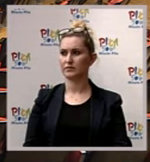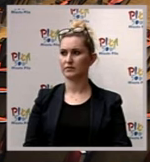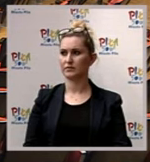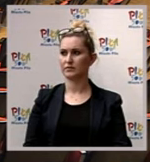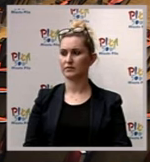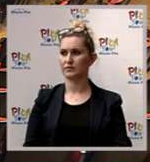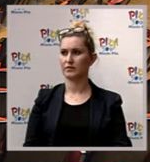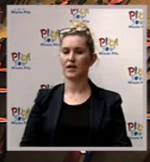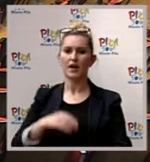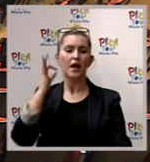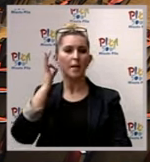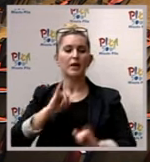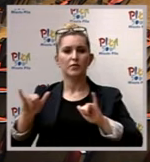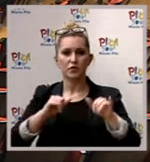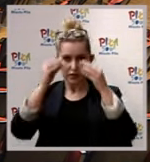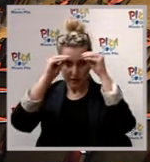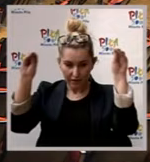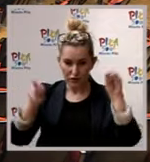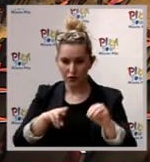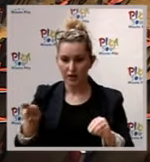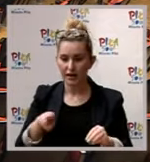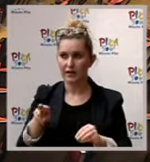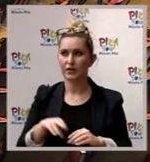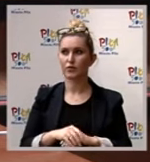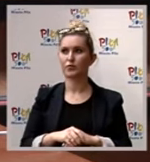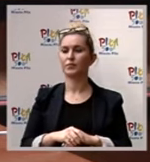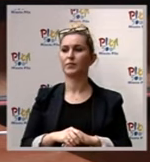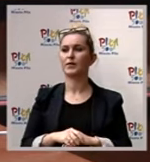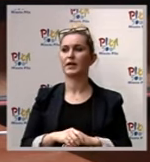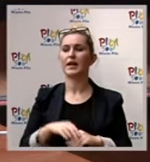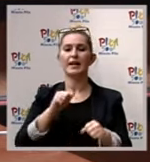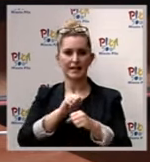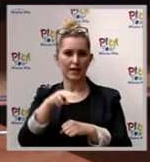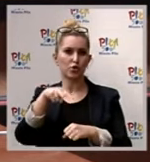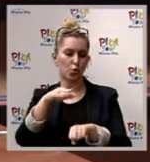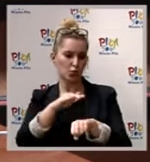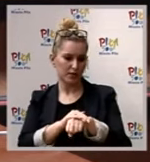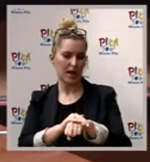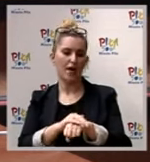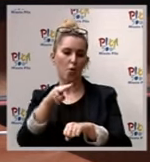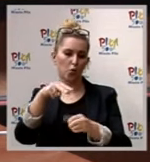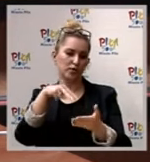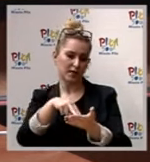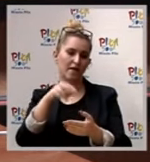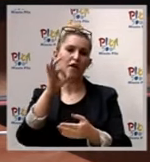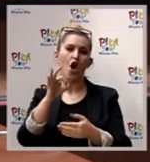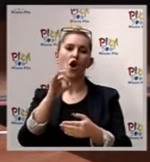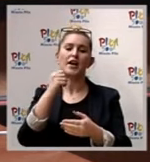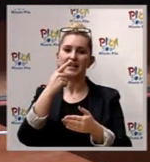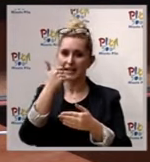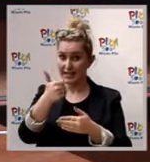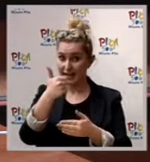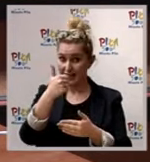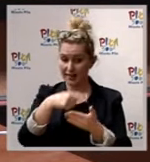Proszę. Pani przewodnicząca, Wysoka Rado, zgodnie z ustawą o planowaniu i zagospodarowaniu przestrzennym co najmniej raz w roku